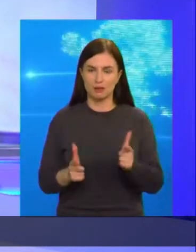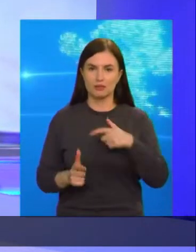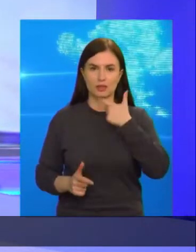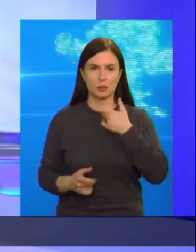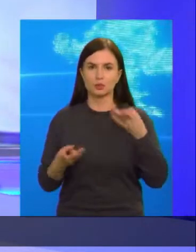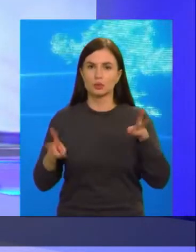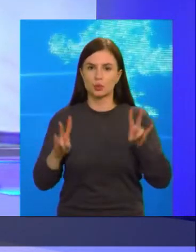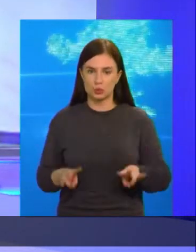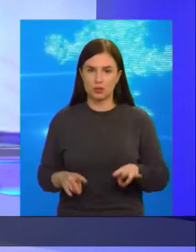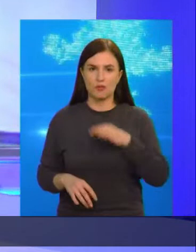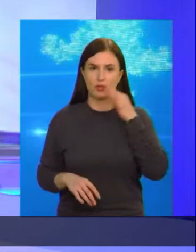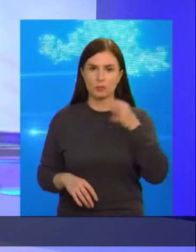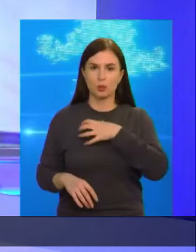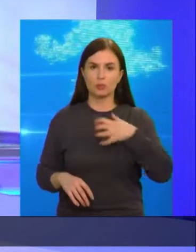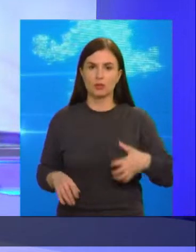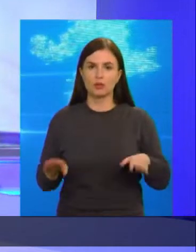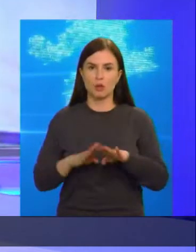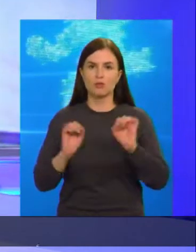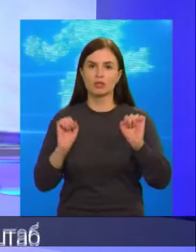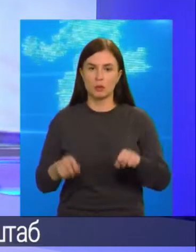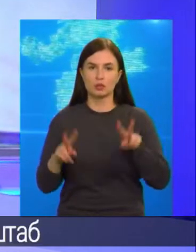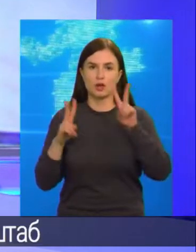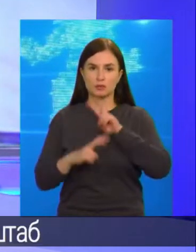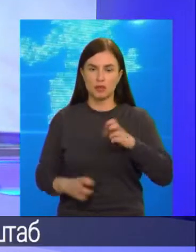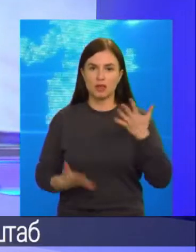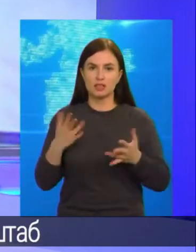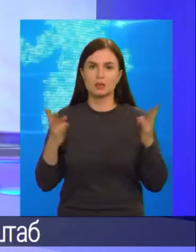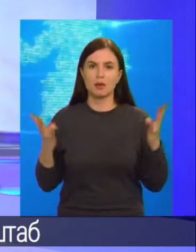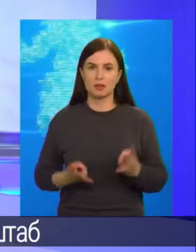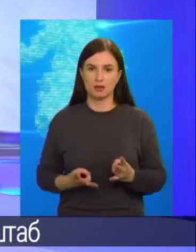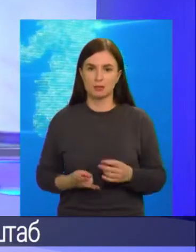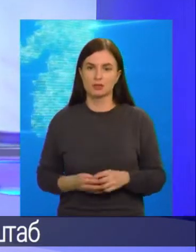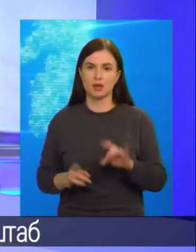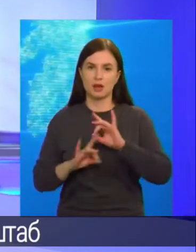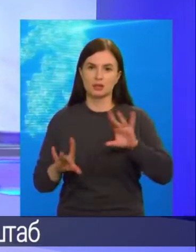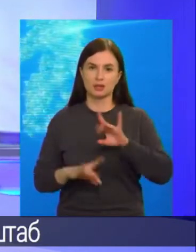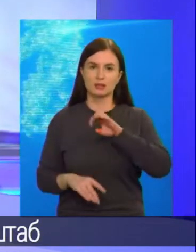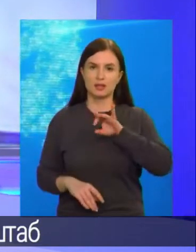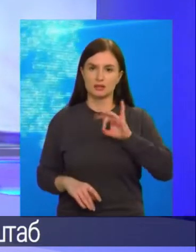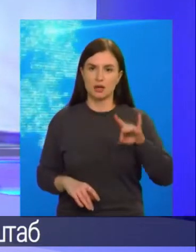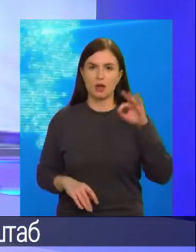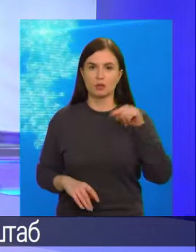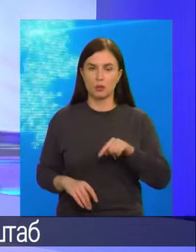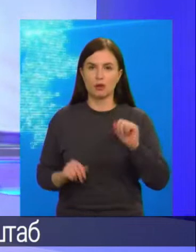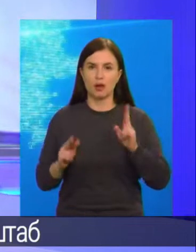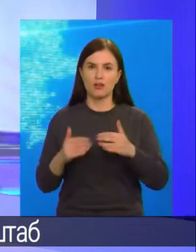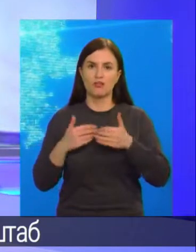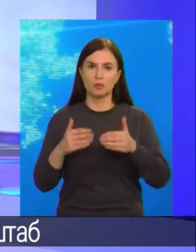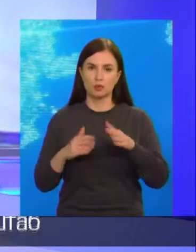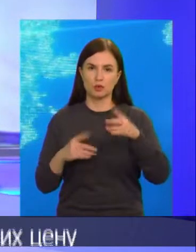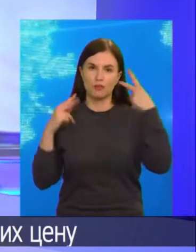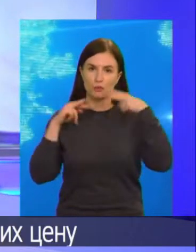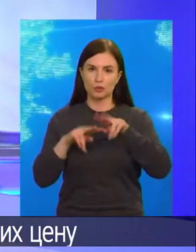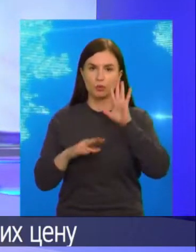нужно. В ответ губернатор отметил, такую возможность рассматривают, если она понадобится. Рассказал Алексей Текслер и о том, как выпускники вузов